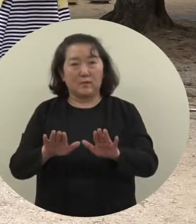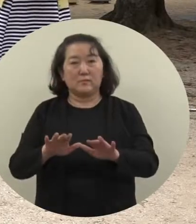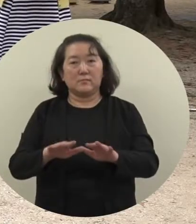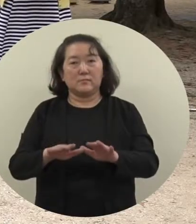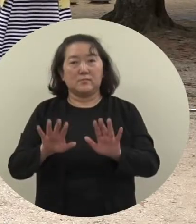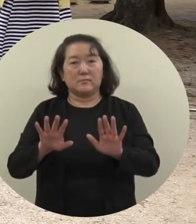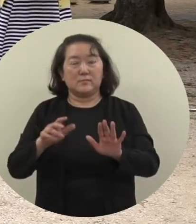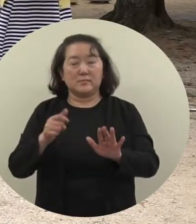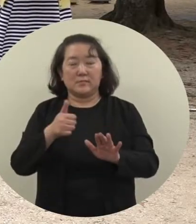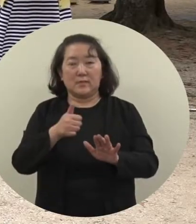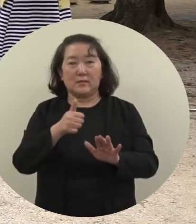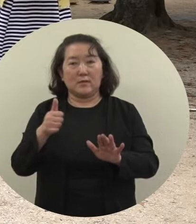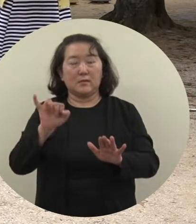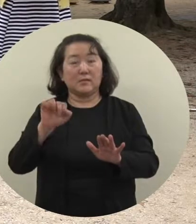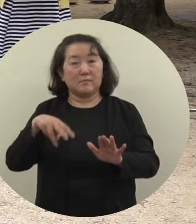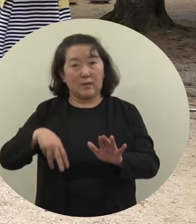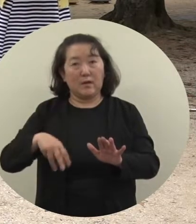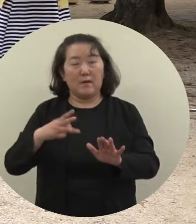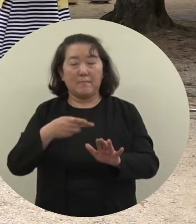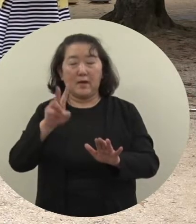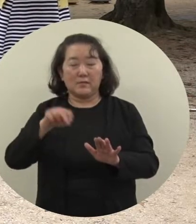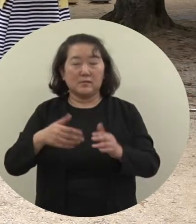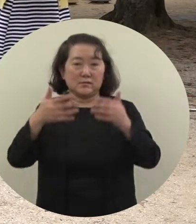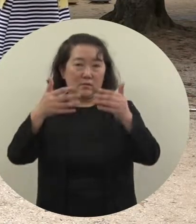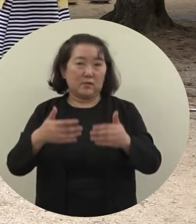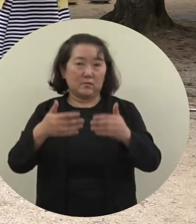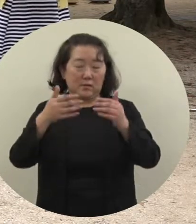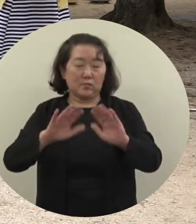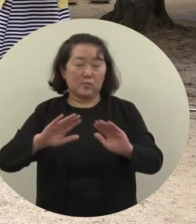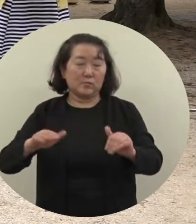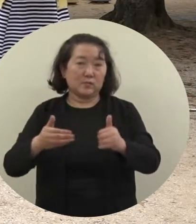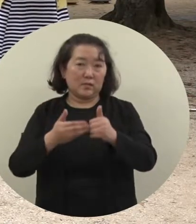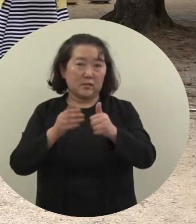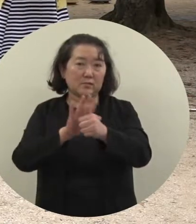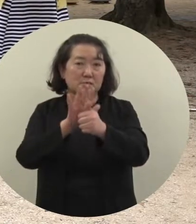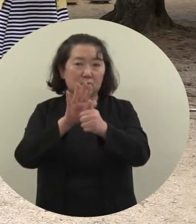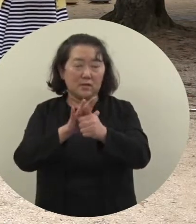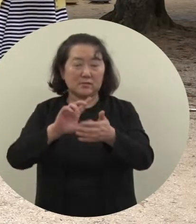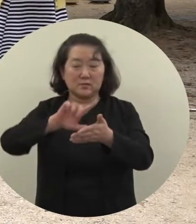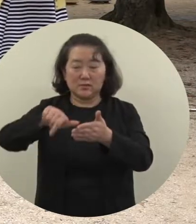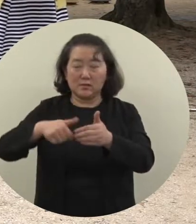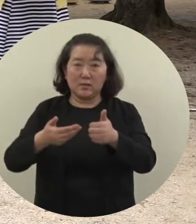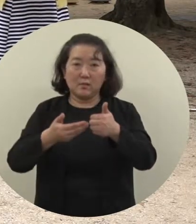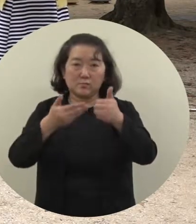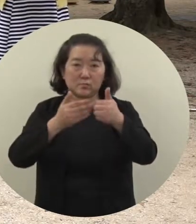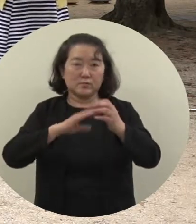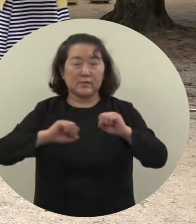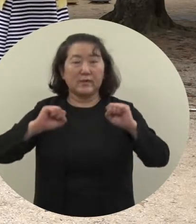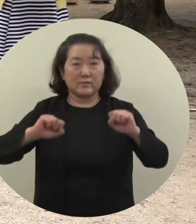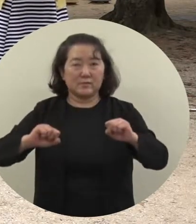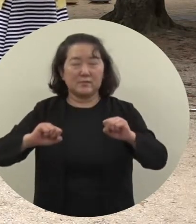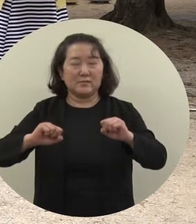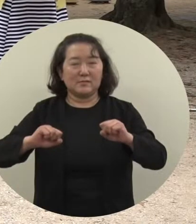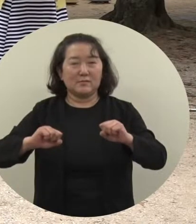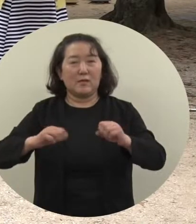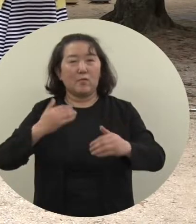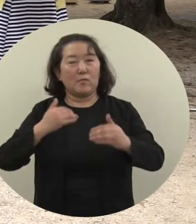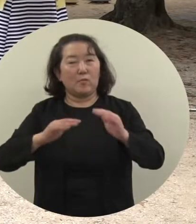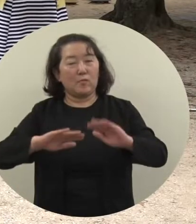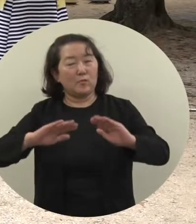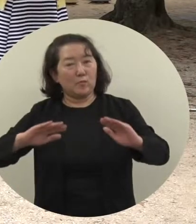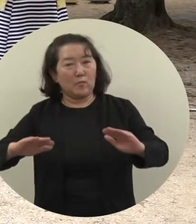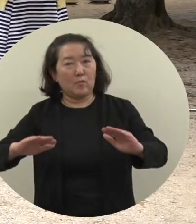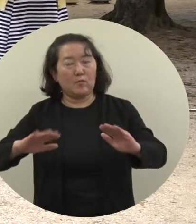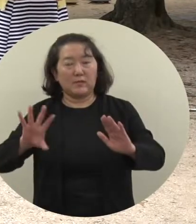今回のただいまバリチャンネルは、今治市の子育て支援、地域で育む元気いっぱいの子どもたちをテーマ